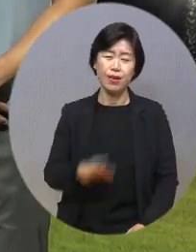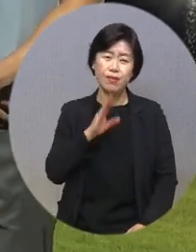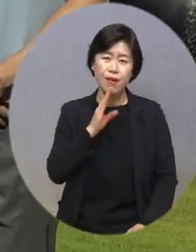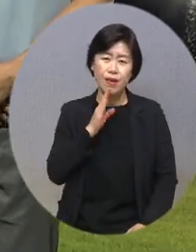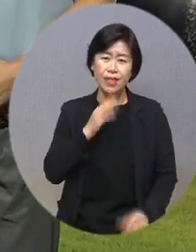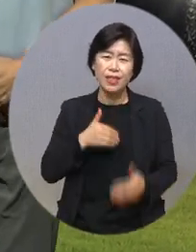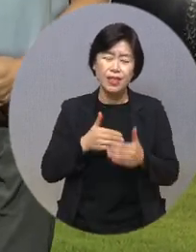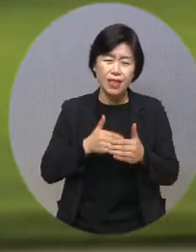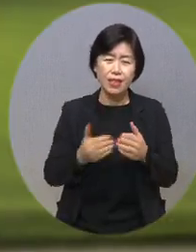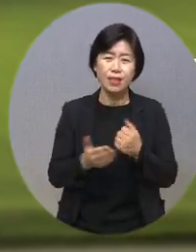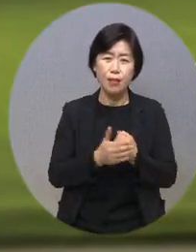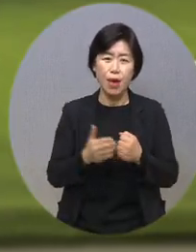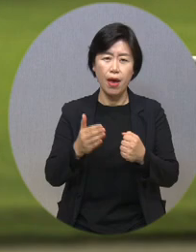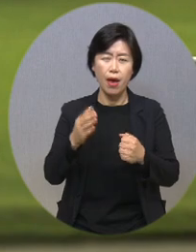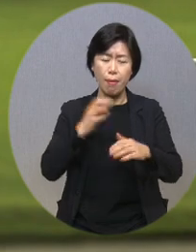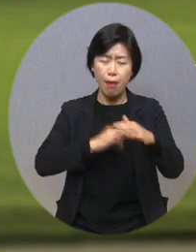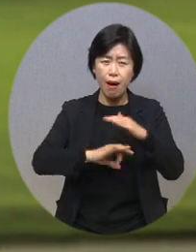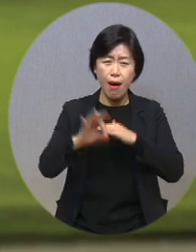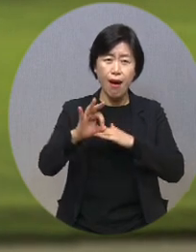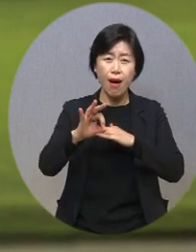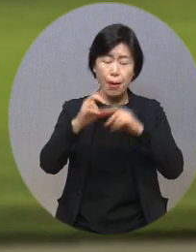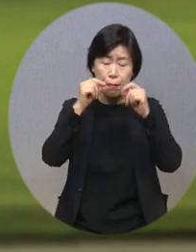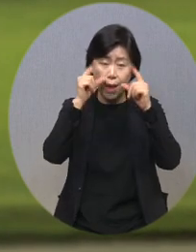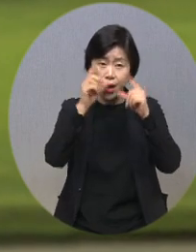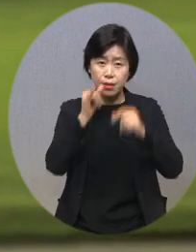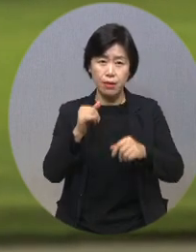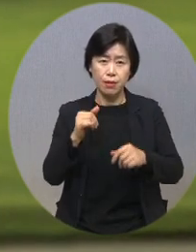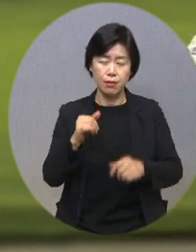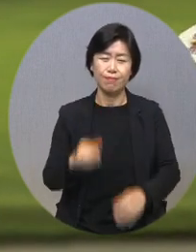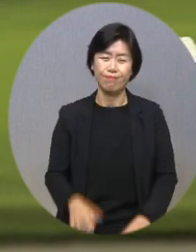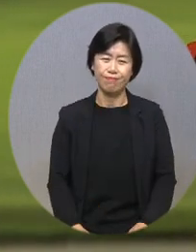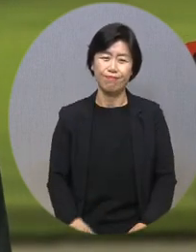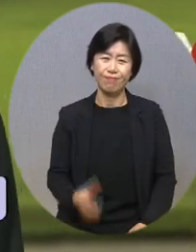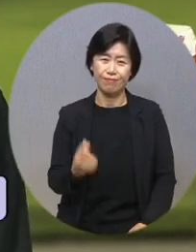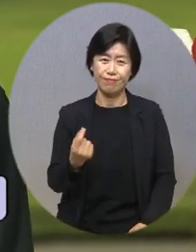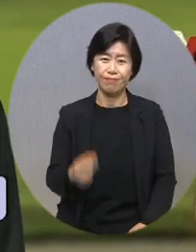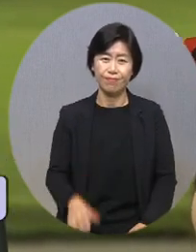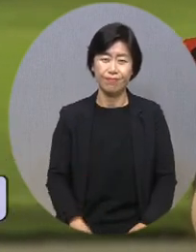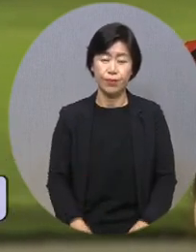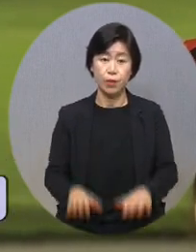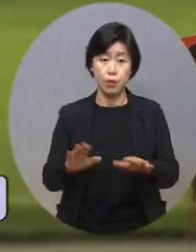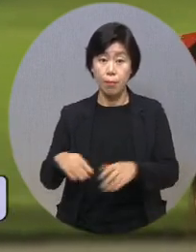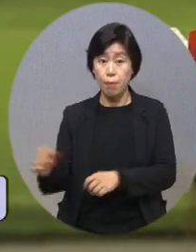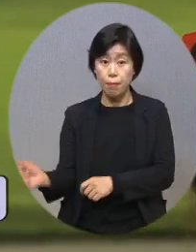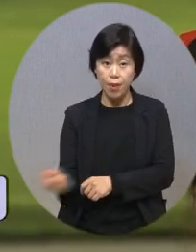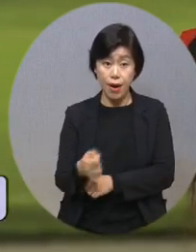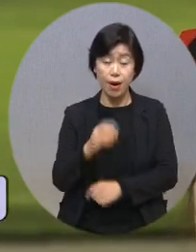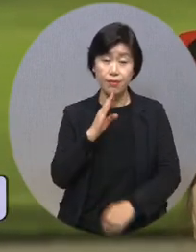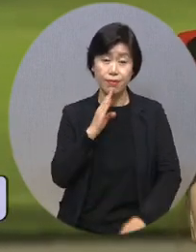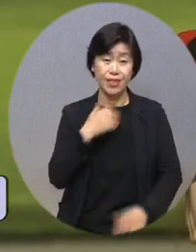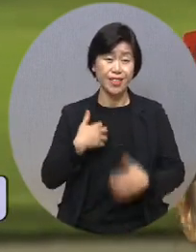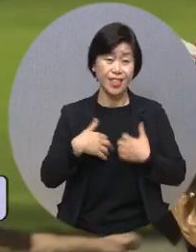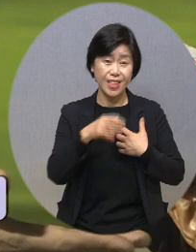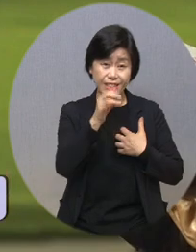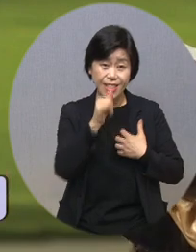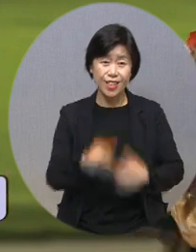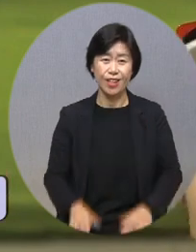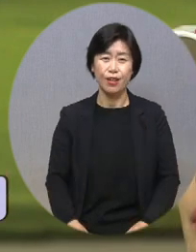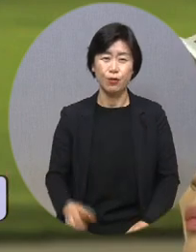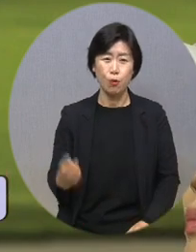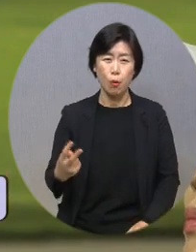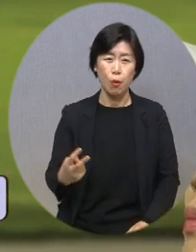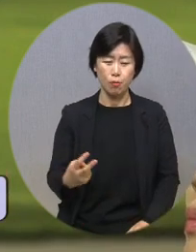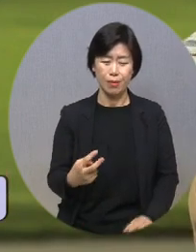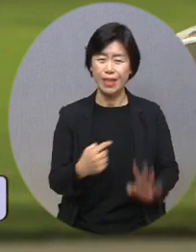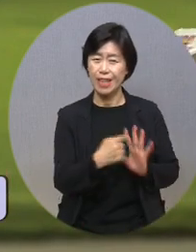잠도 못 자고 네, 네. 피부도 되게 안 좋아졌잖아요. 네, 그 정도로 했는데 오늘 쳐보니까 너무 즐겁고 또 우리 다 아는 분들인데